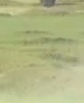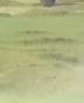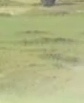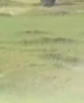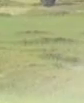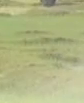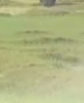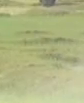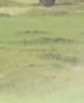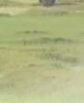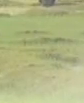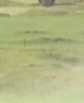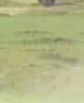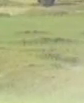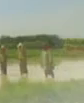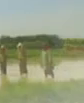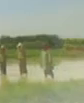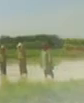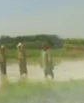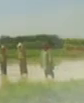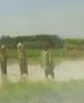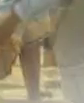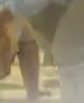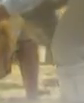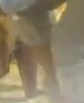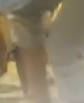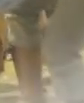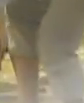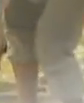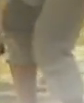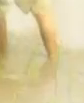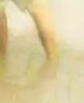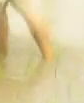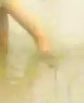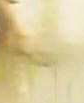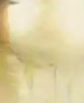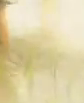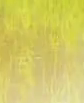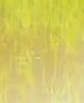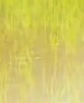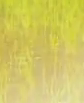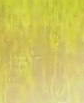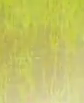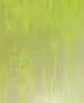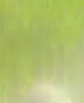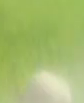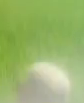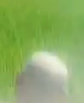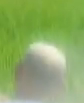ามารถลดปัญหาภาระหนี้สินเลี้ยงชีวิตตนเองและครอบครัวได้อย่างมั่นคง